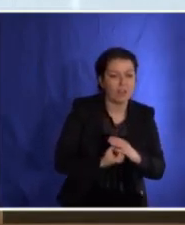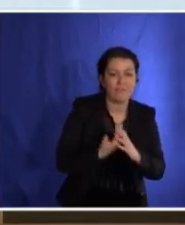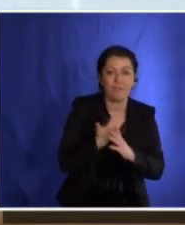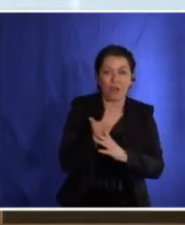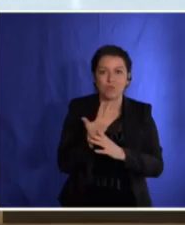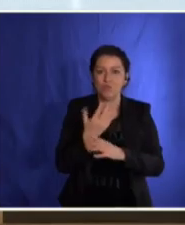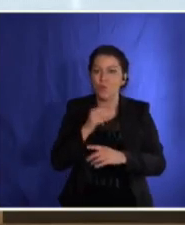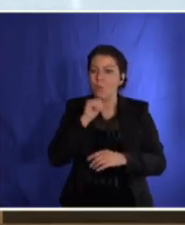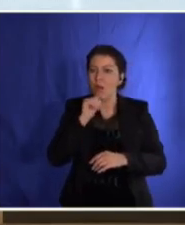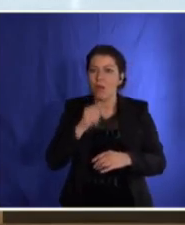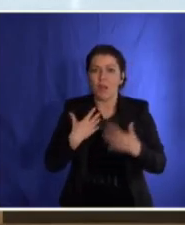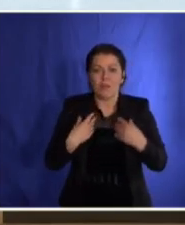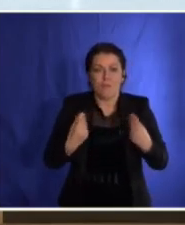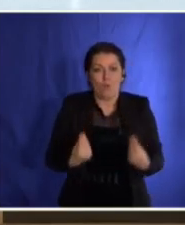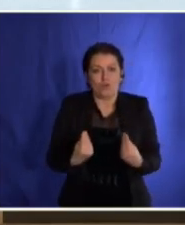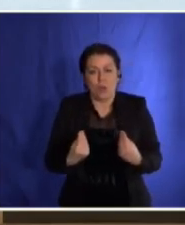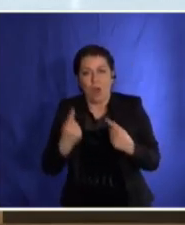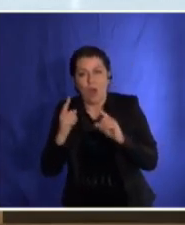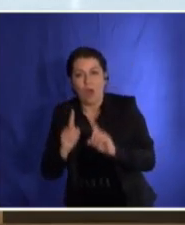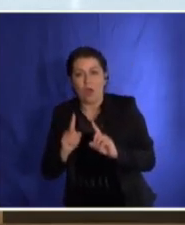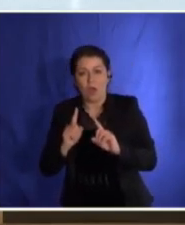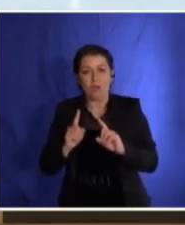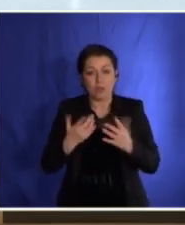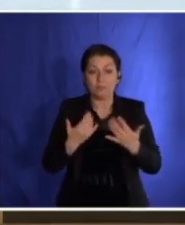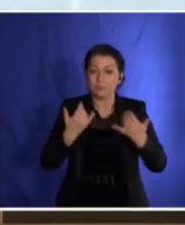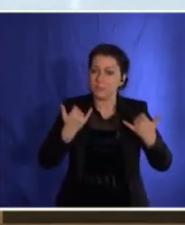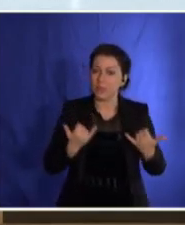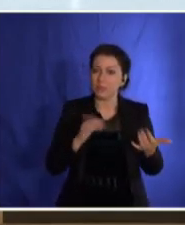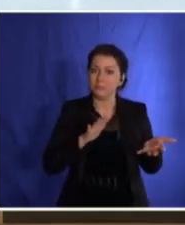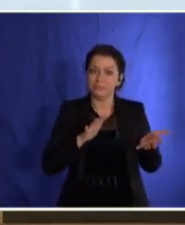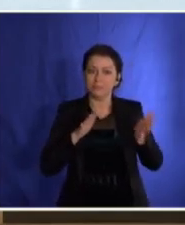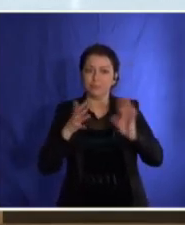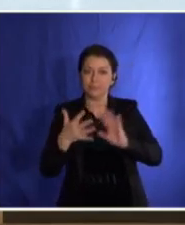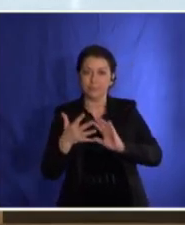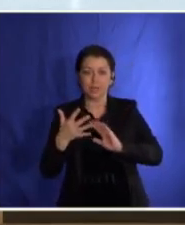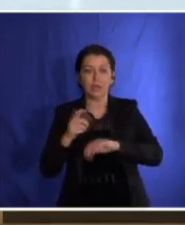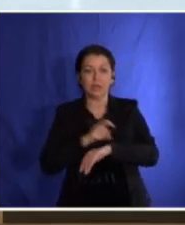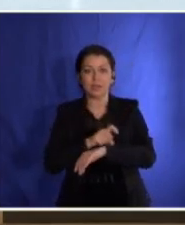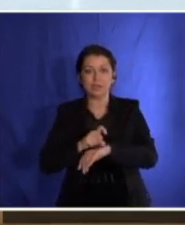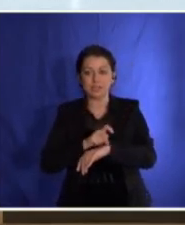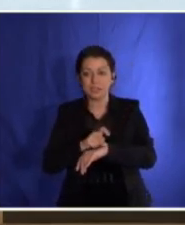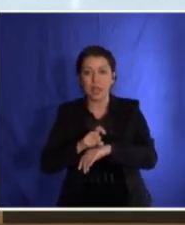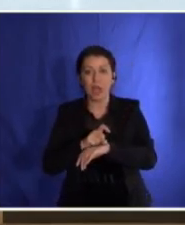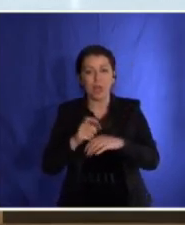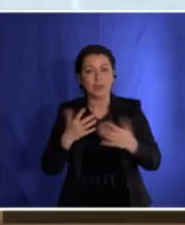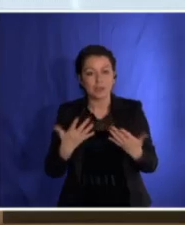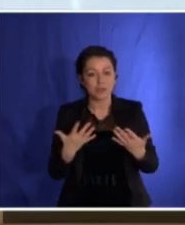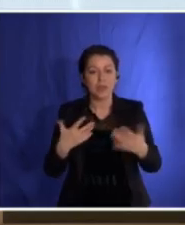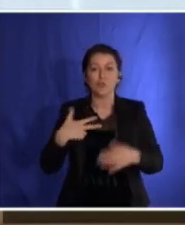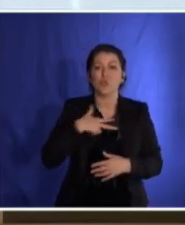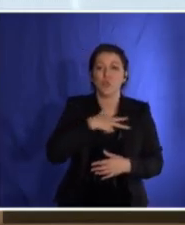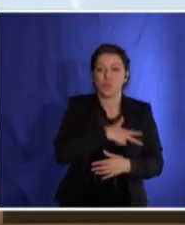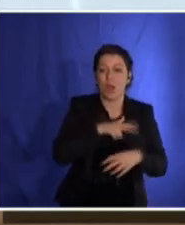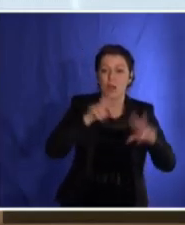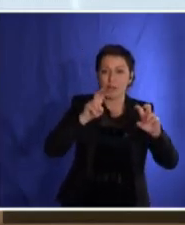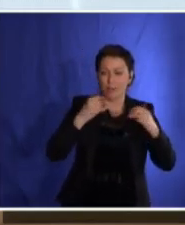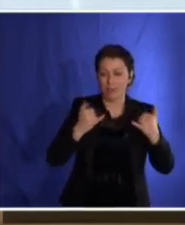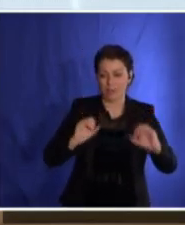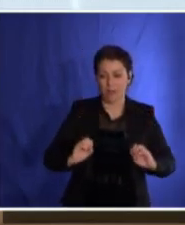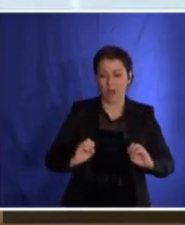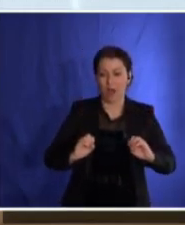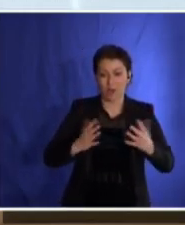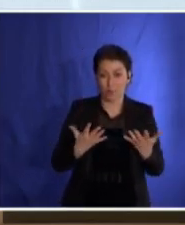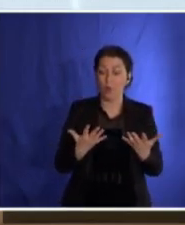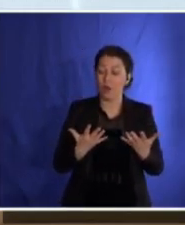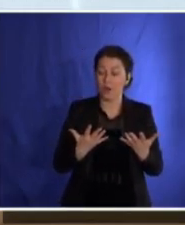erlebt. Aber jetzt leben wir in Zeiten, in denen die soziale Frage wieder so aktuell ist wie schon